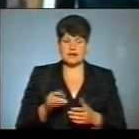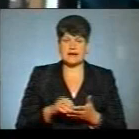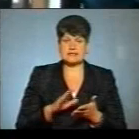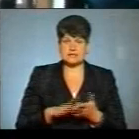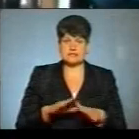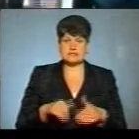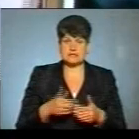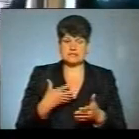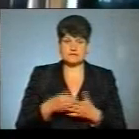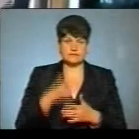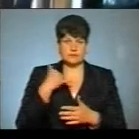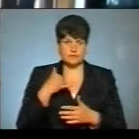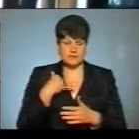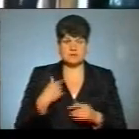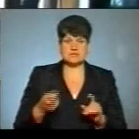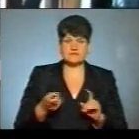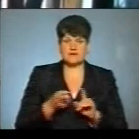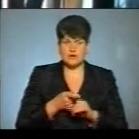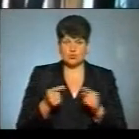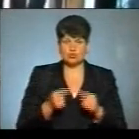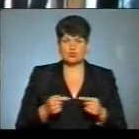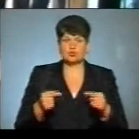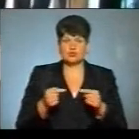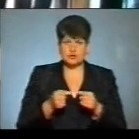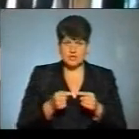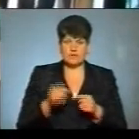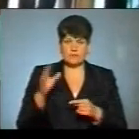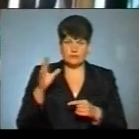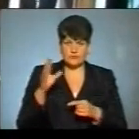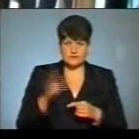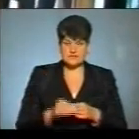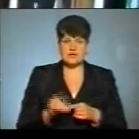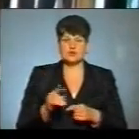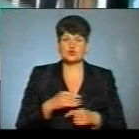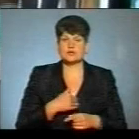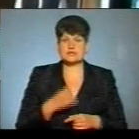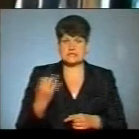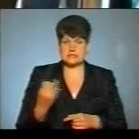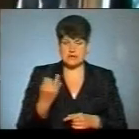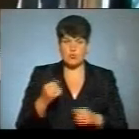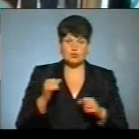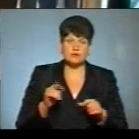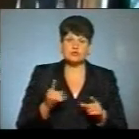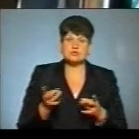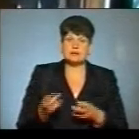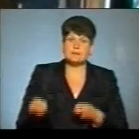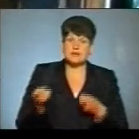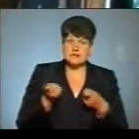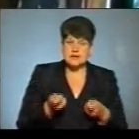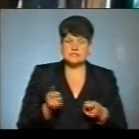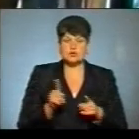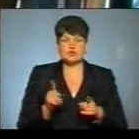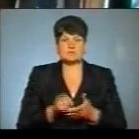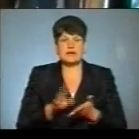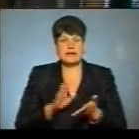свої контакти, ми з ними зв'язуємо, уточняємо, узгоджуємо все, що нас цікавить. Можливо, щось треба донести, щось